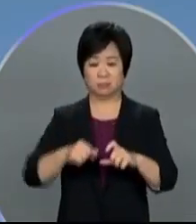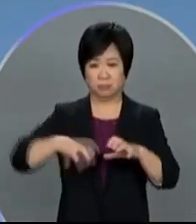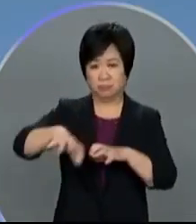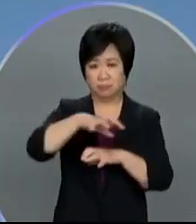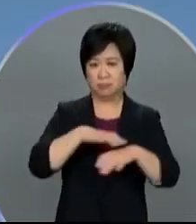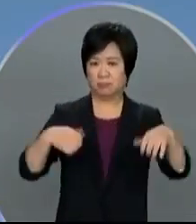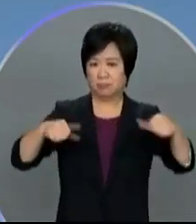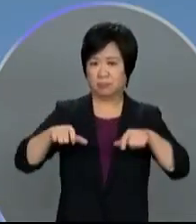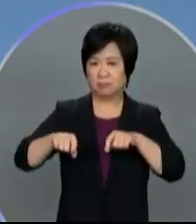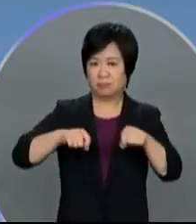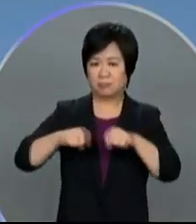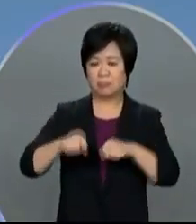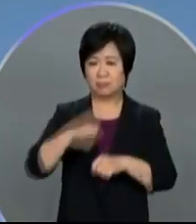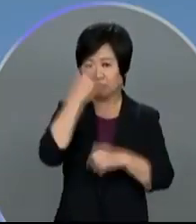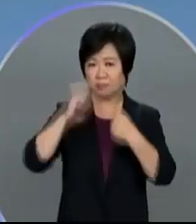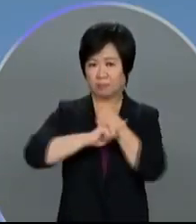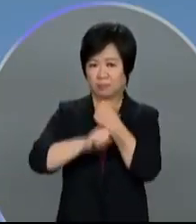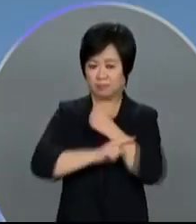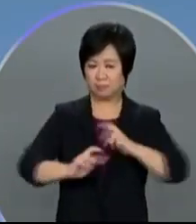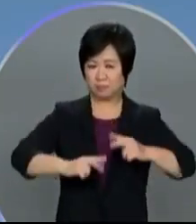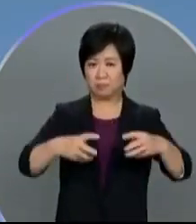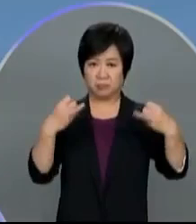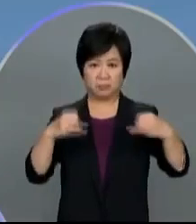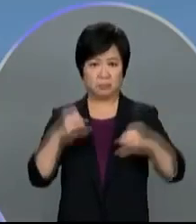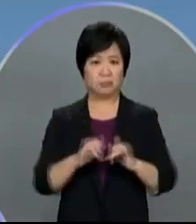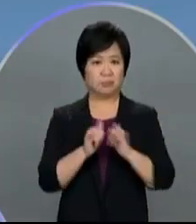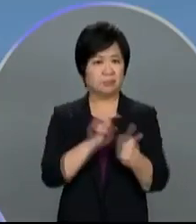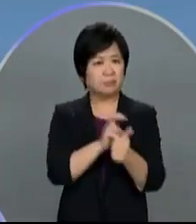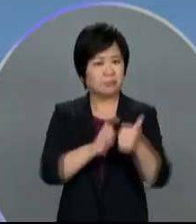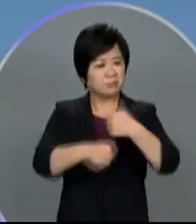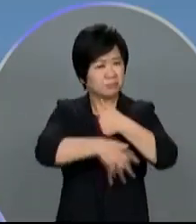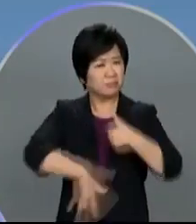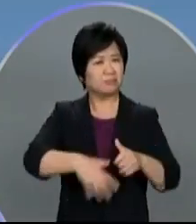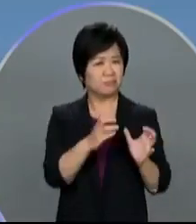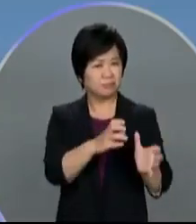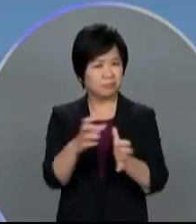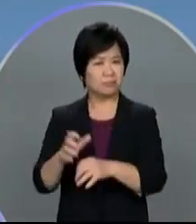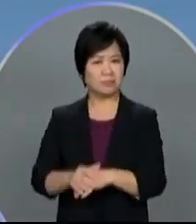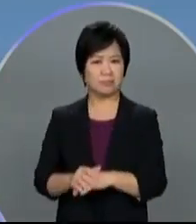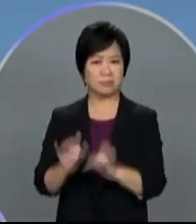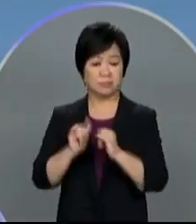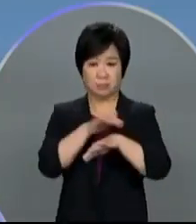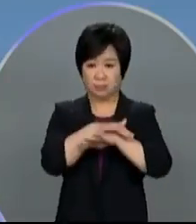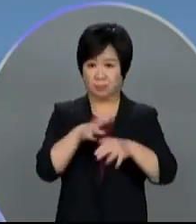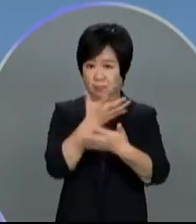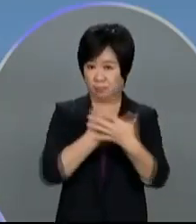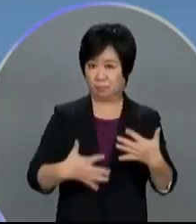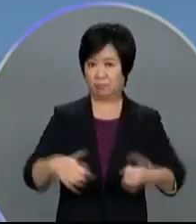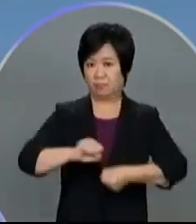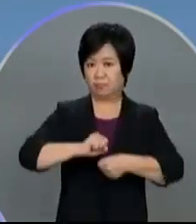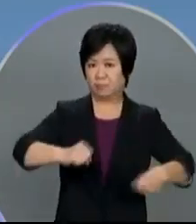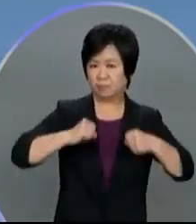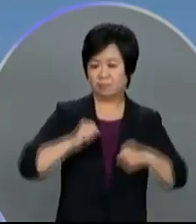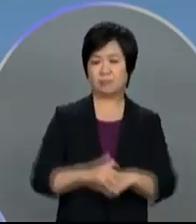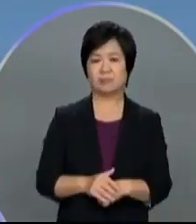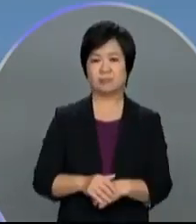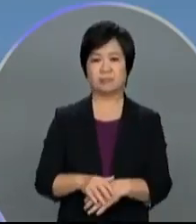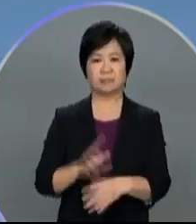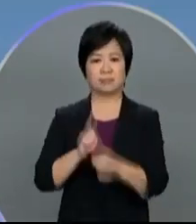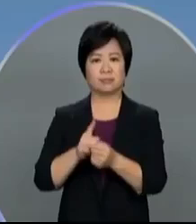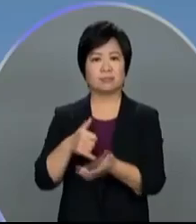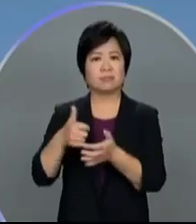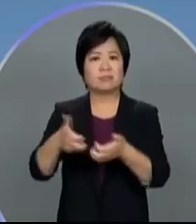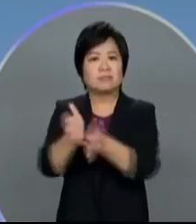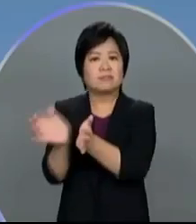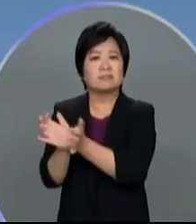计划、司法改革的成果、社会照顾体系的建构、社会安全网的强化、对社会弱